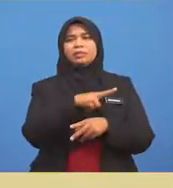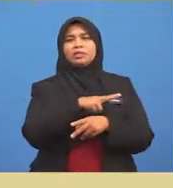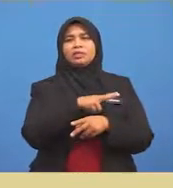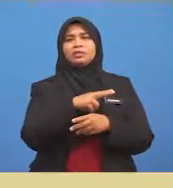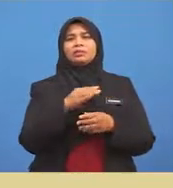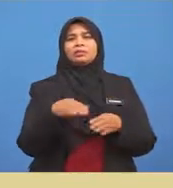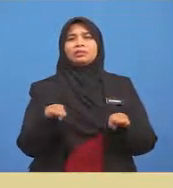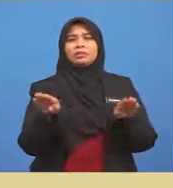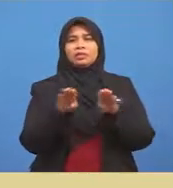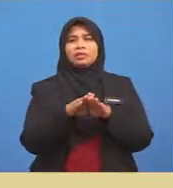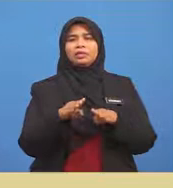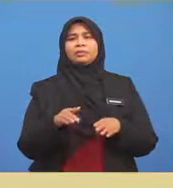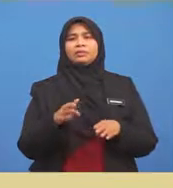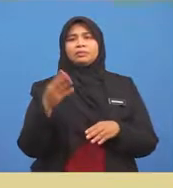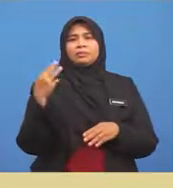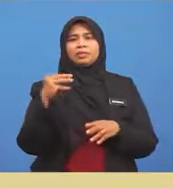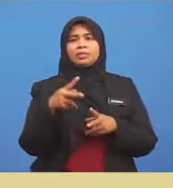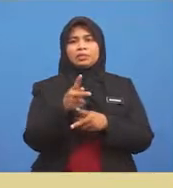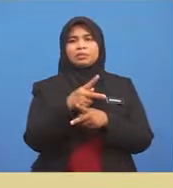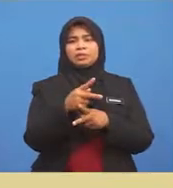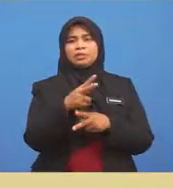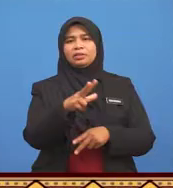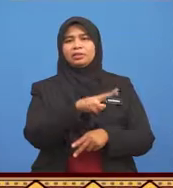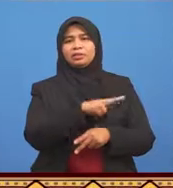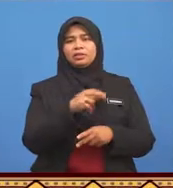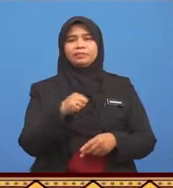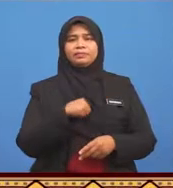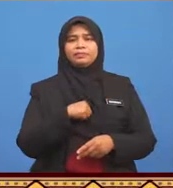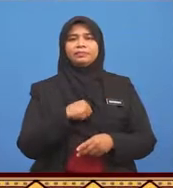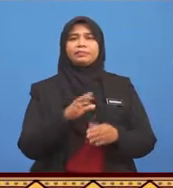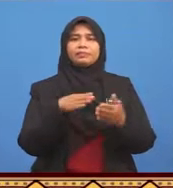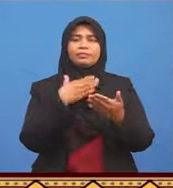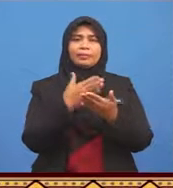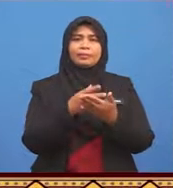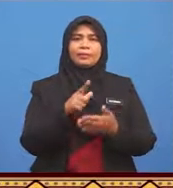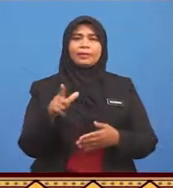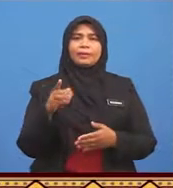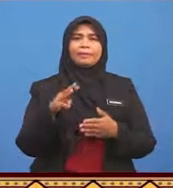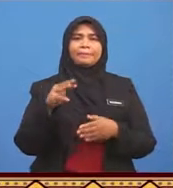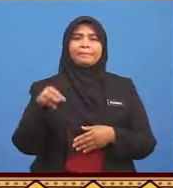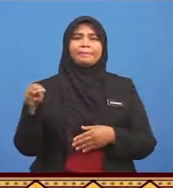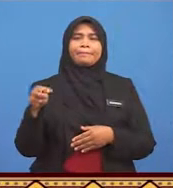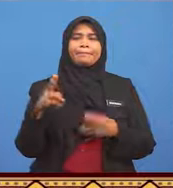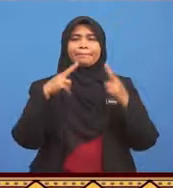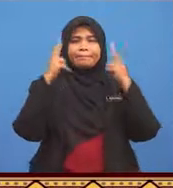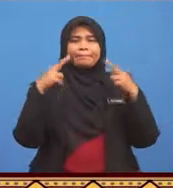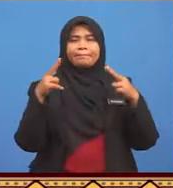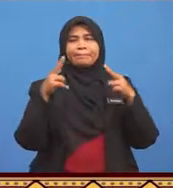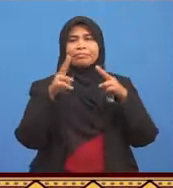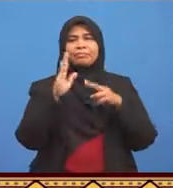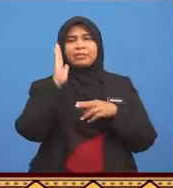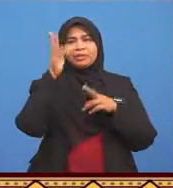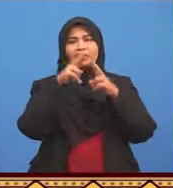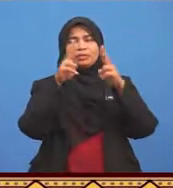mereka memelihara harta sendiri. Baiklah murid-murid, Ustazah akan uji